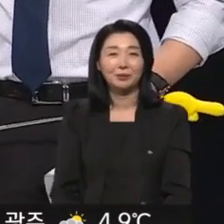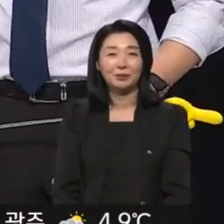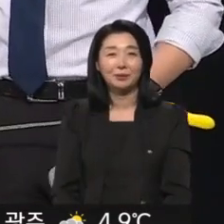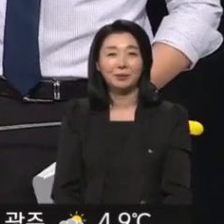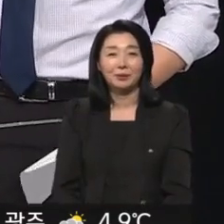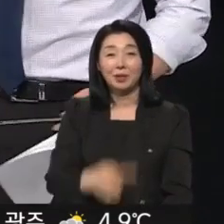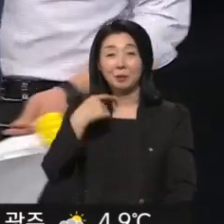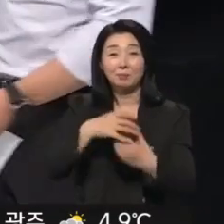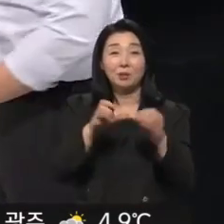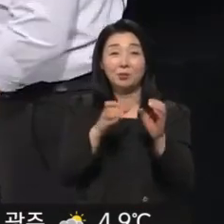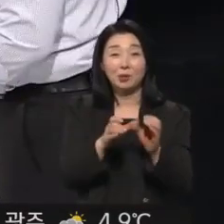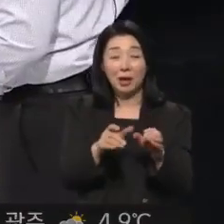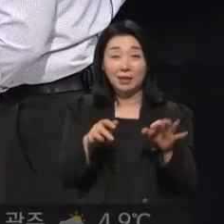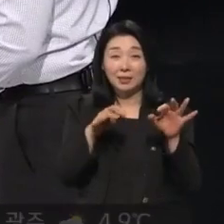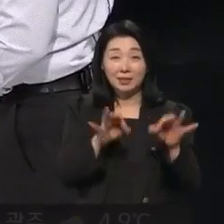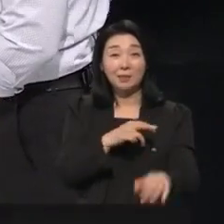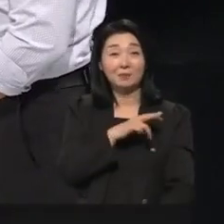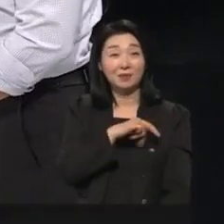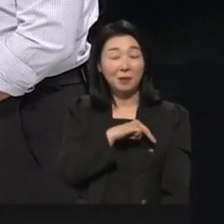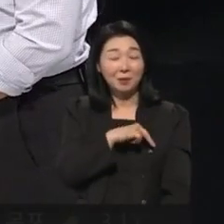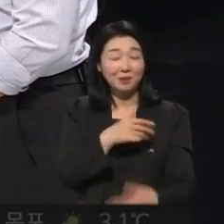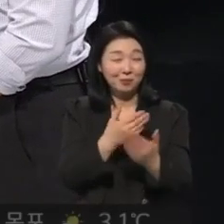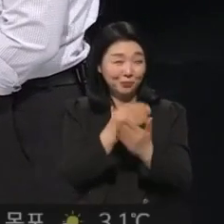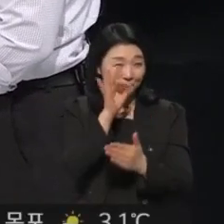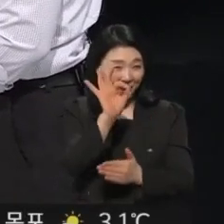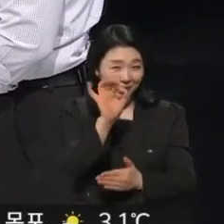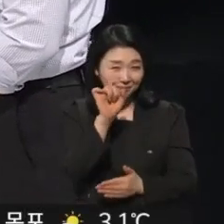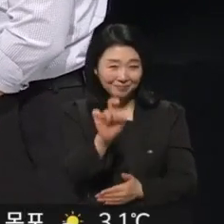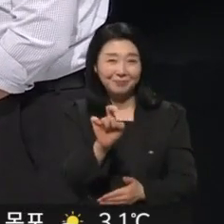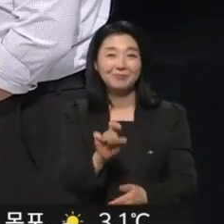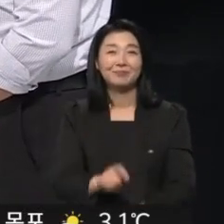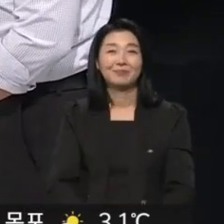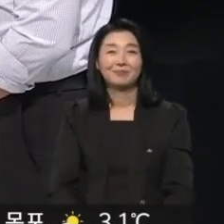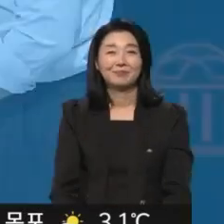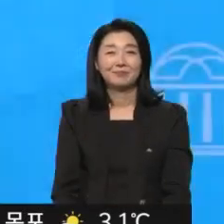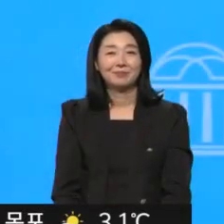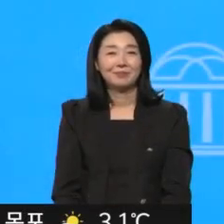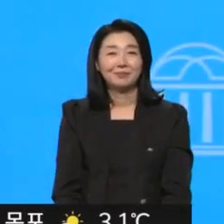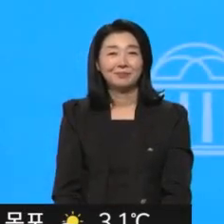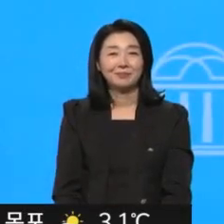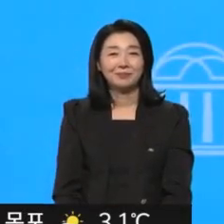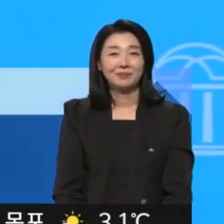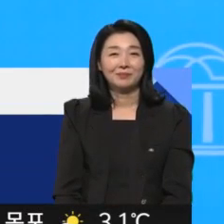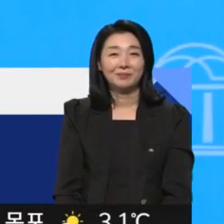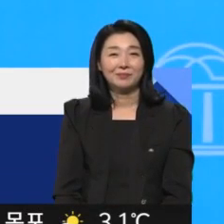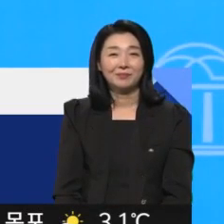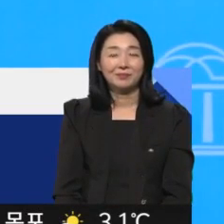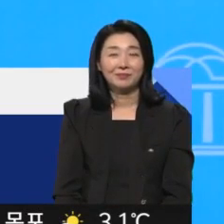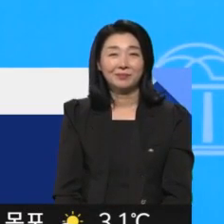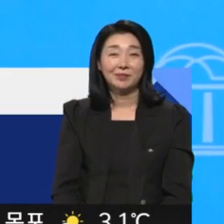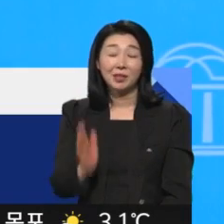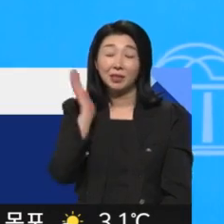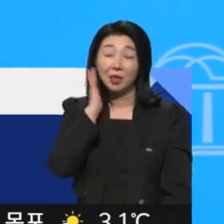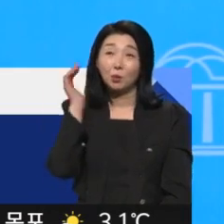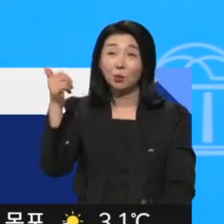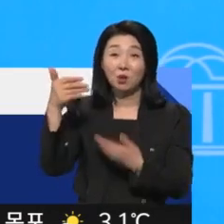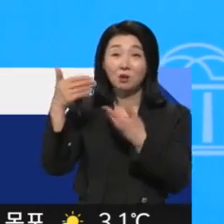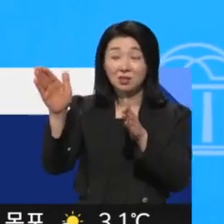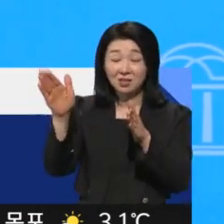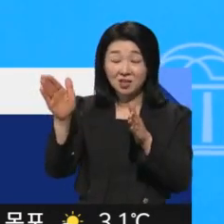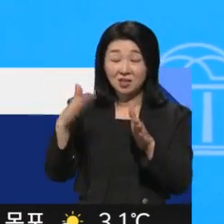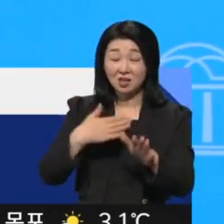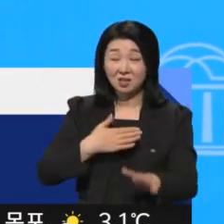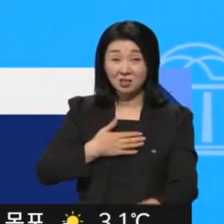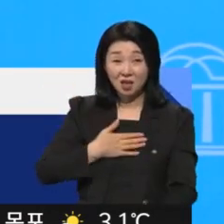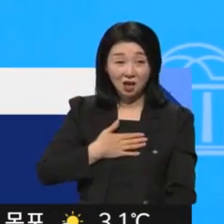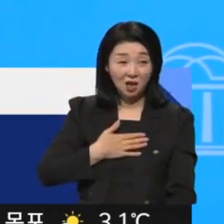민주당 김의겸 대변인의 썸네일부터 클릭해볼까요? 용산이 이번에 저에게 고발을 한